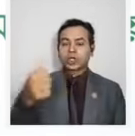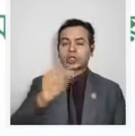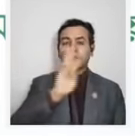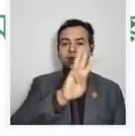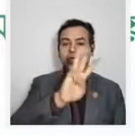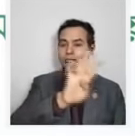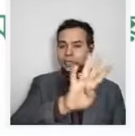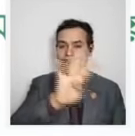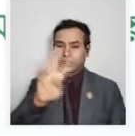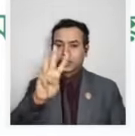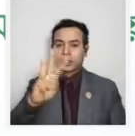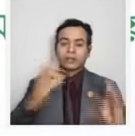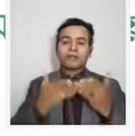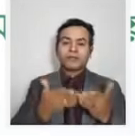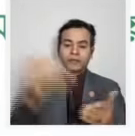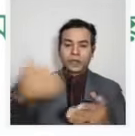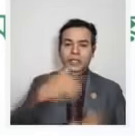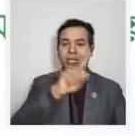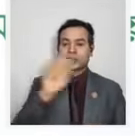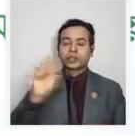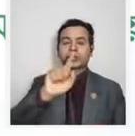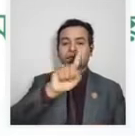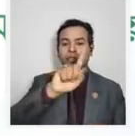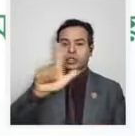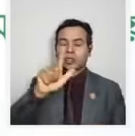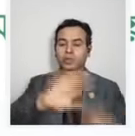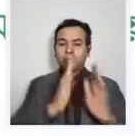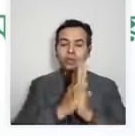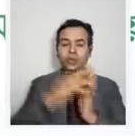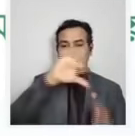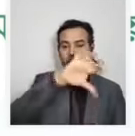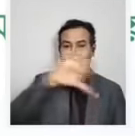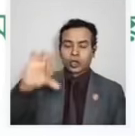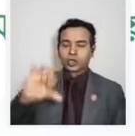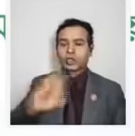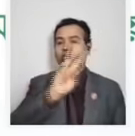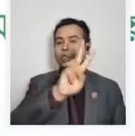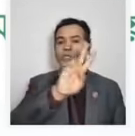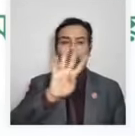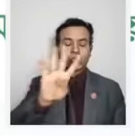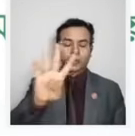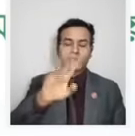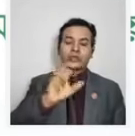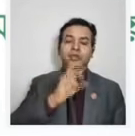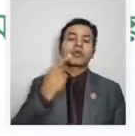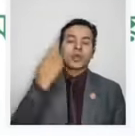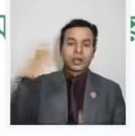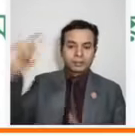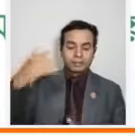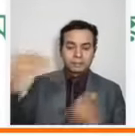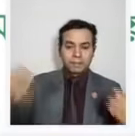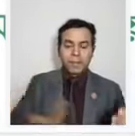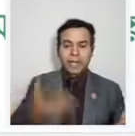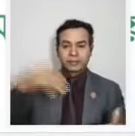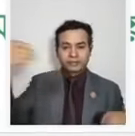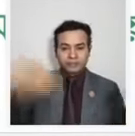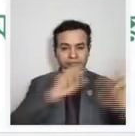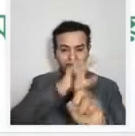বিমানবন্দরে গত 24 ঘন্টায় স্ক্রিনিং হয়েছে 164 জন, স্থলবন্দরে 643 জন, সমুদ্রবন্দরে 117 জন,